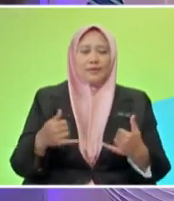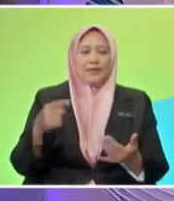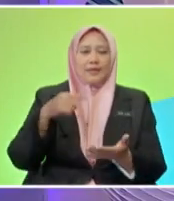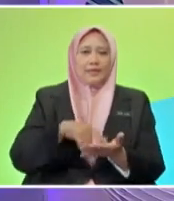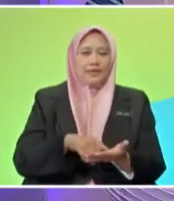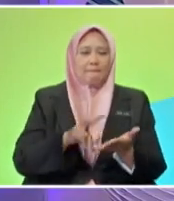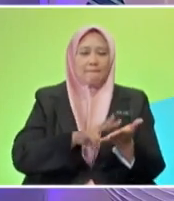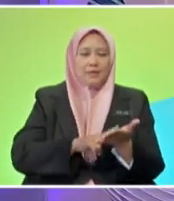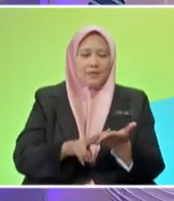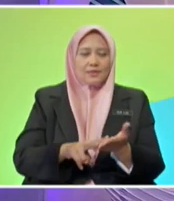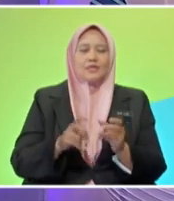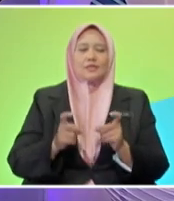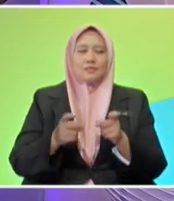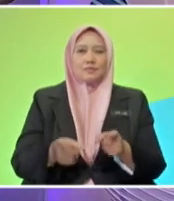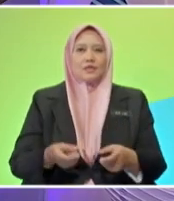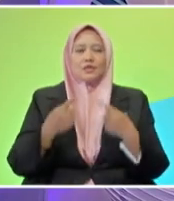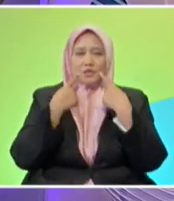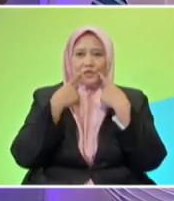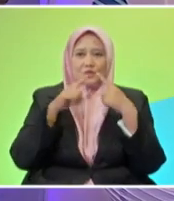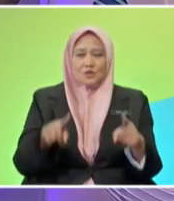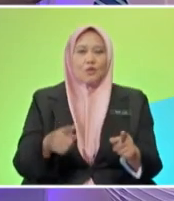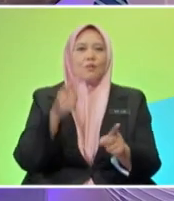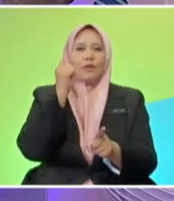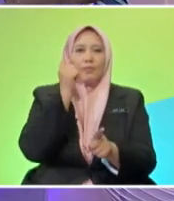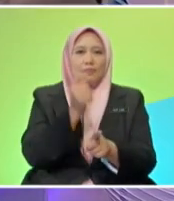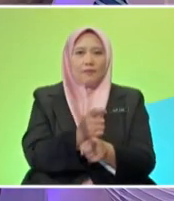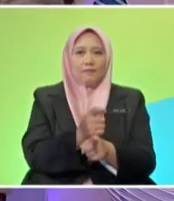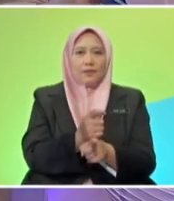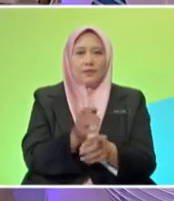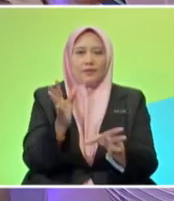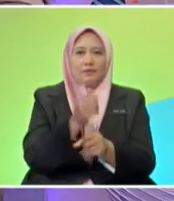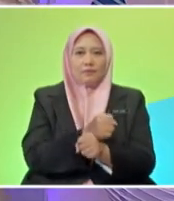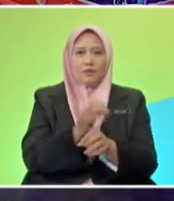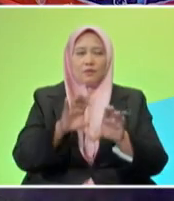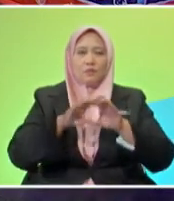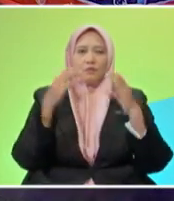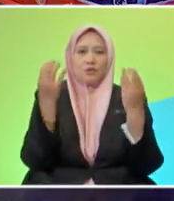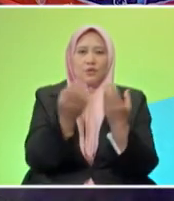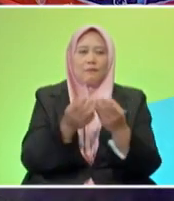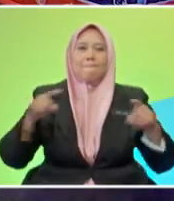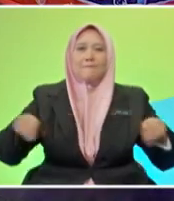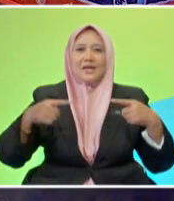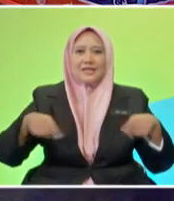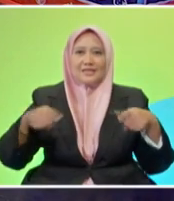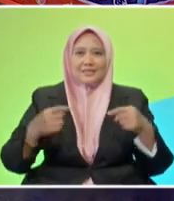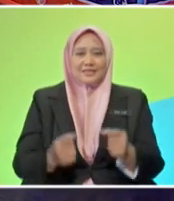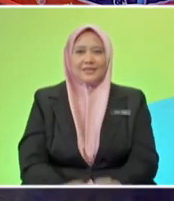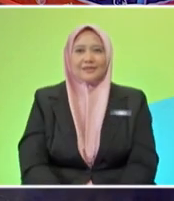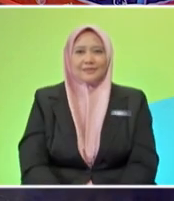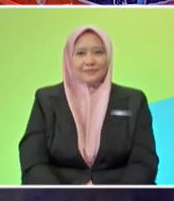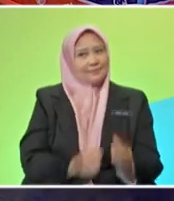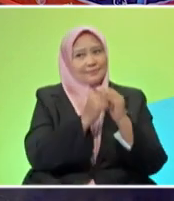baca cepat jawab tepat didominasi ataupun dimenangi oleh kumpulan pasta.